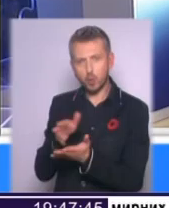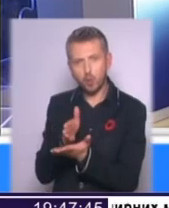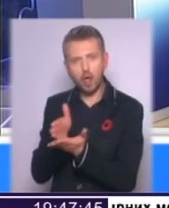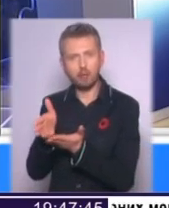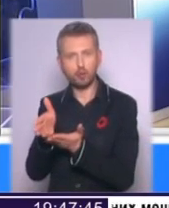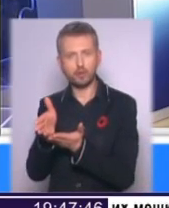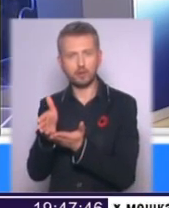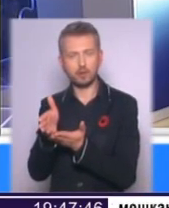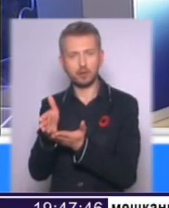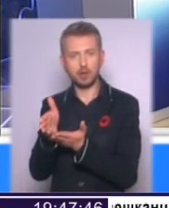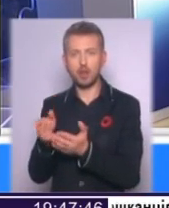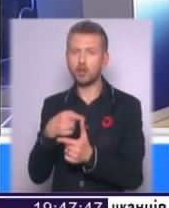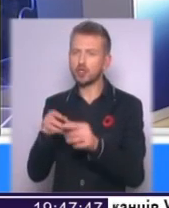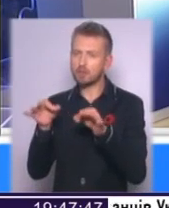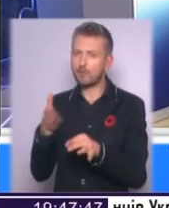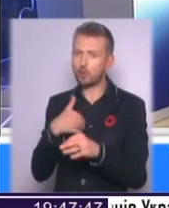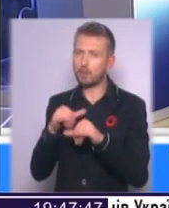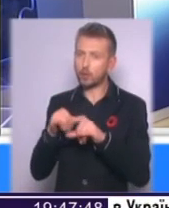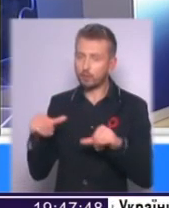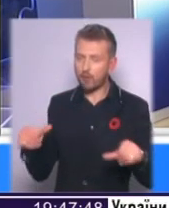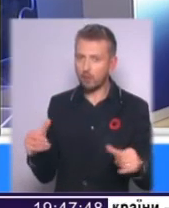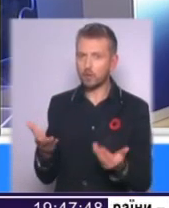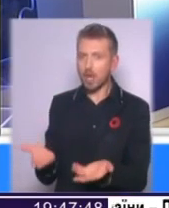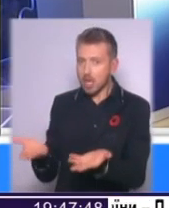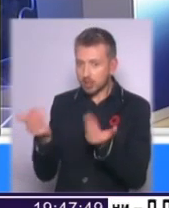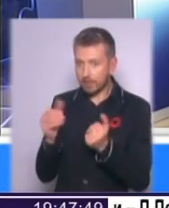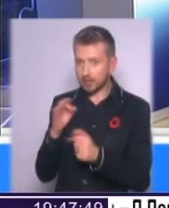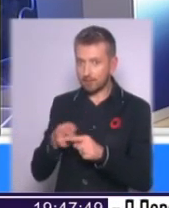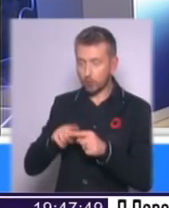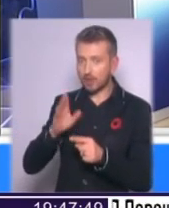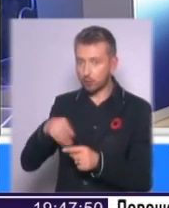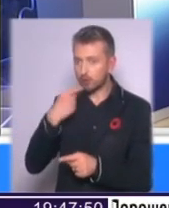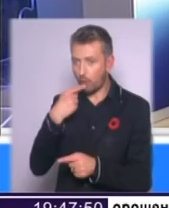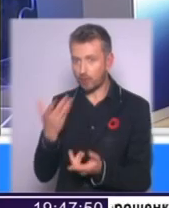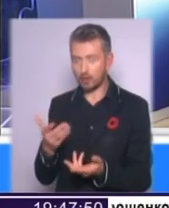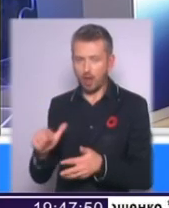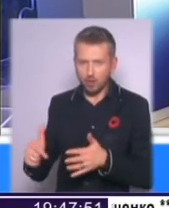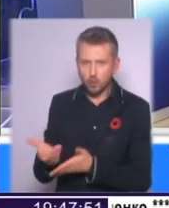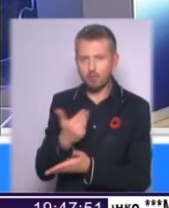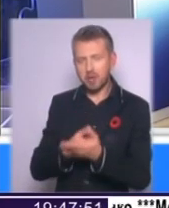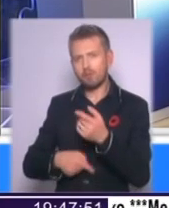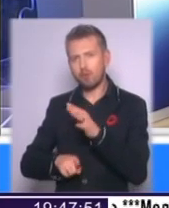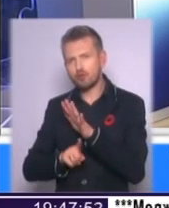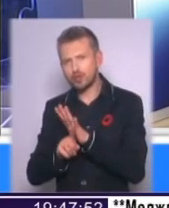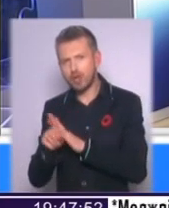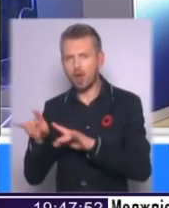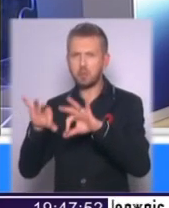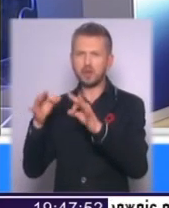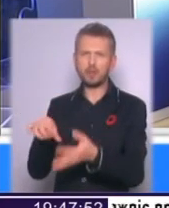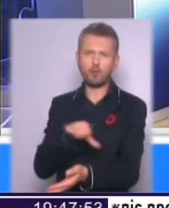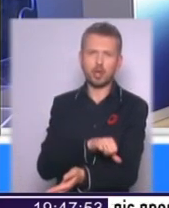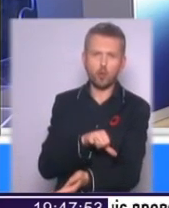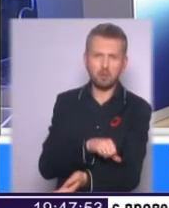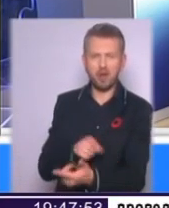правильно ми розвиваємося? Давайте дійсно от про це будемо говорити. Ну, знову от ми починаємо, знаєте, символ наркоманів